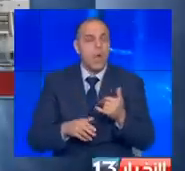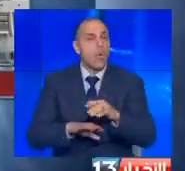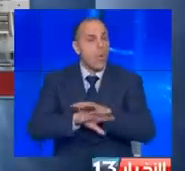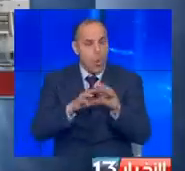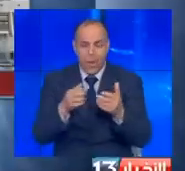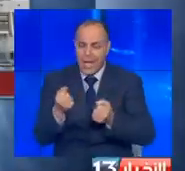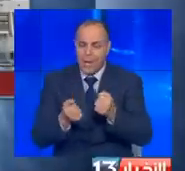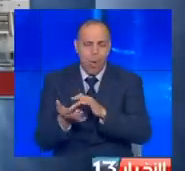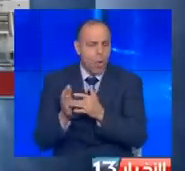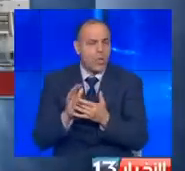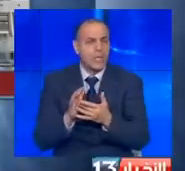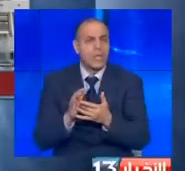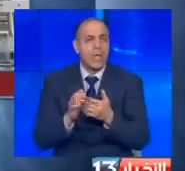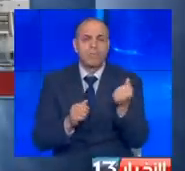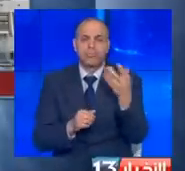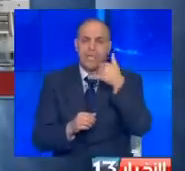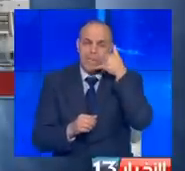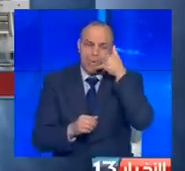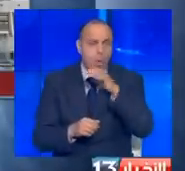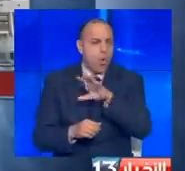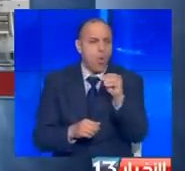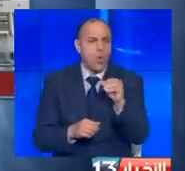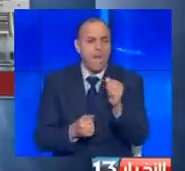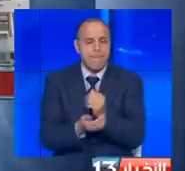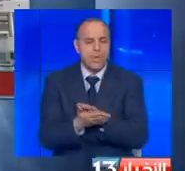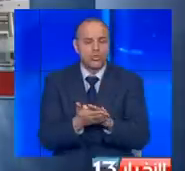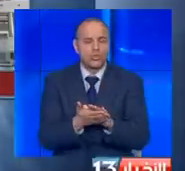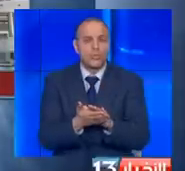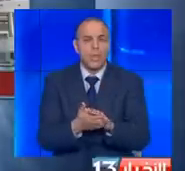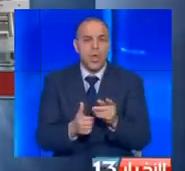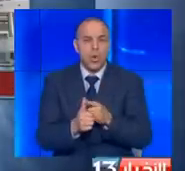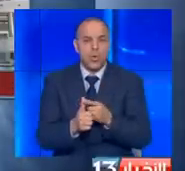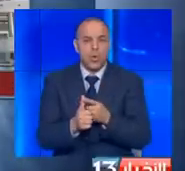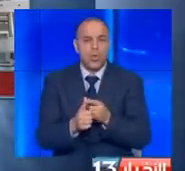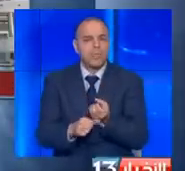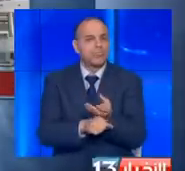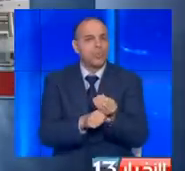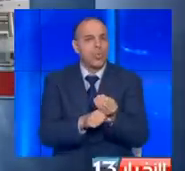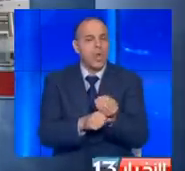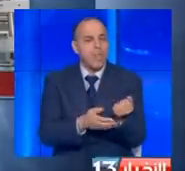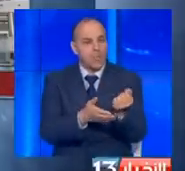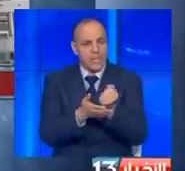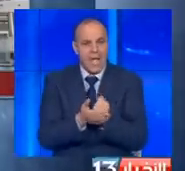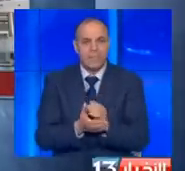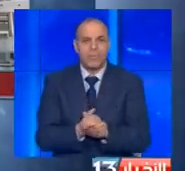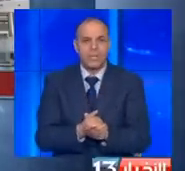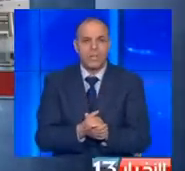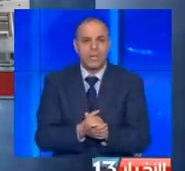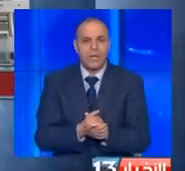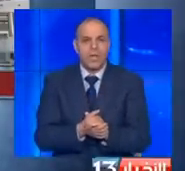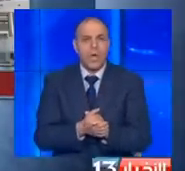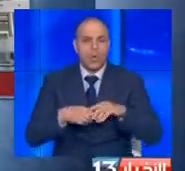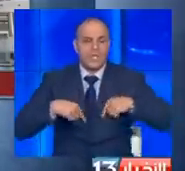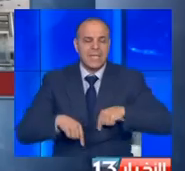ومست عمليات طريقه ارقام الهواتف المجانيه التاليه ليش ادهم ومساعدتهم رقم